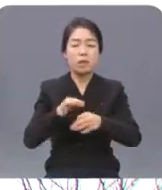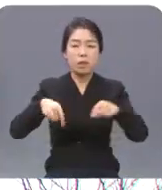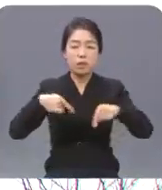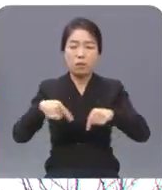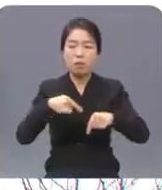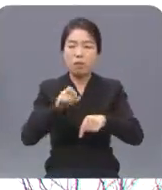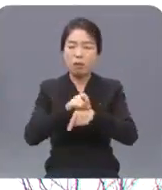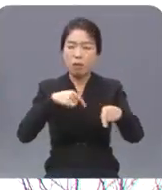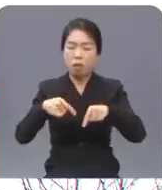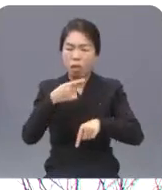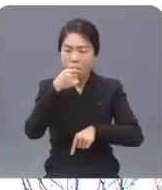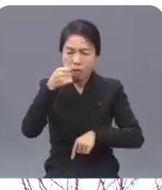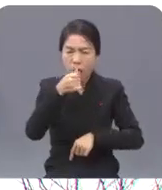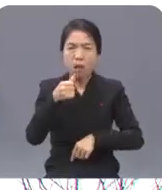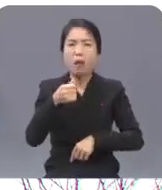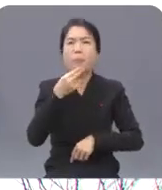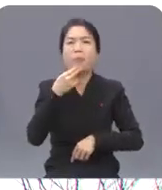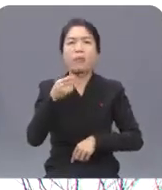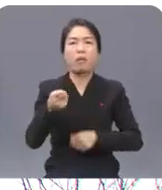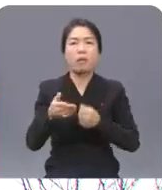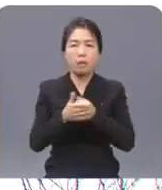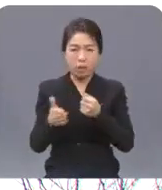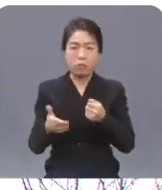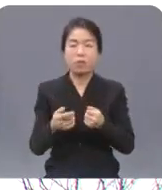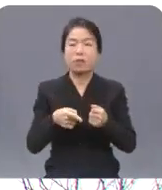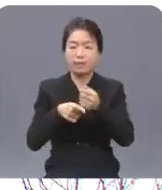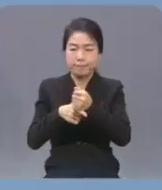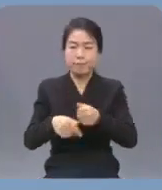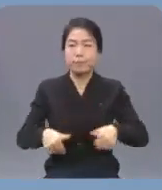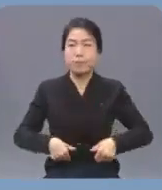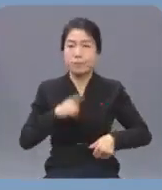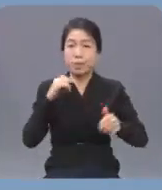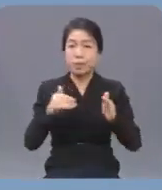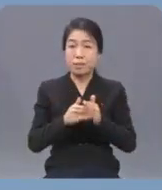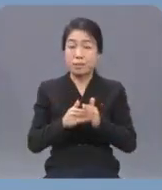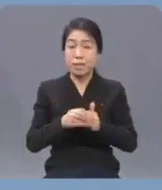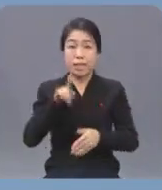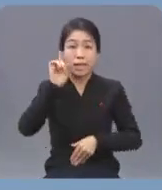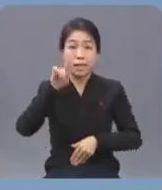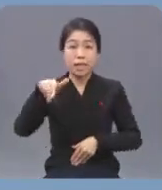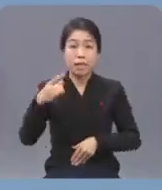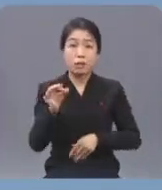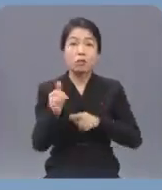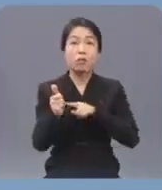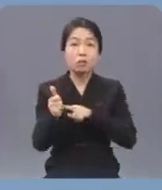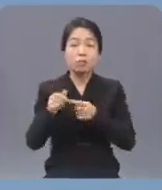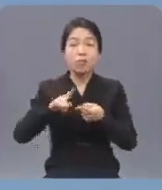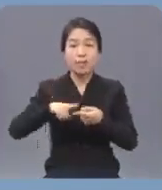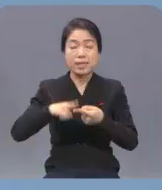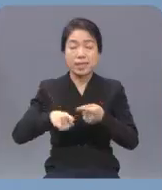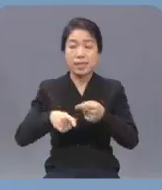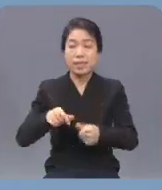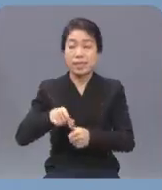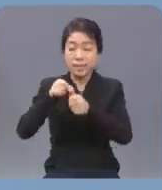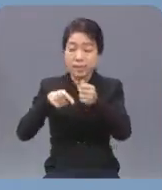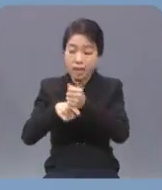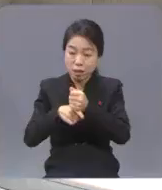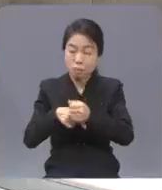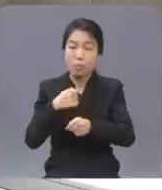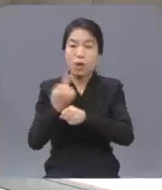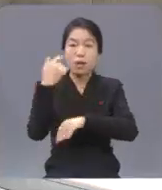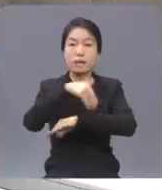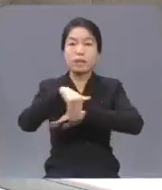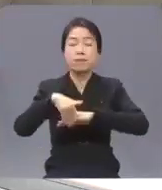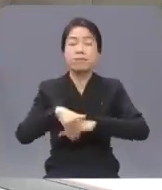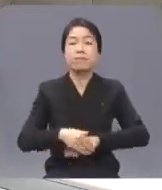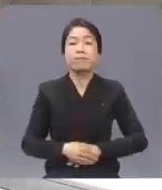행정 경험도 부족하다며 이같이 주장했습니다. 광주시 의회는 내일 조익문 내정자에 대한 인사청문회를 실시할